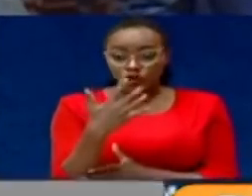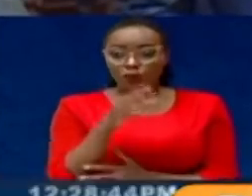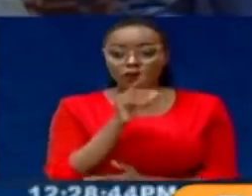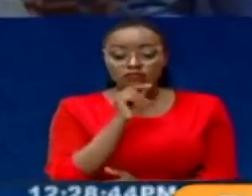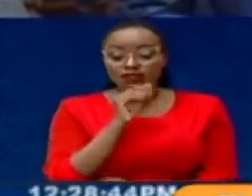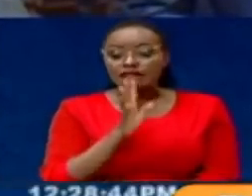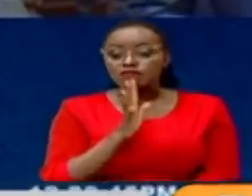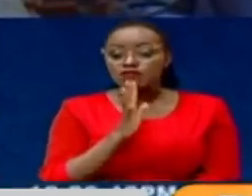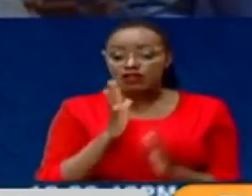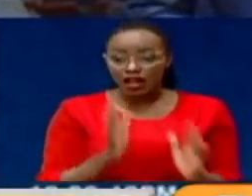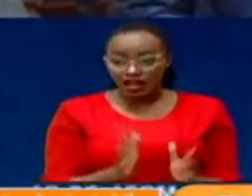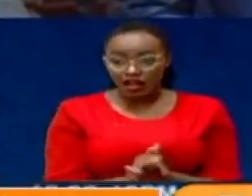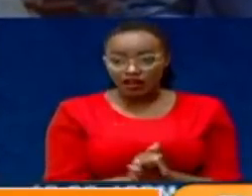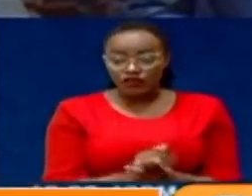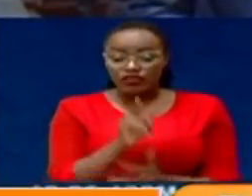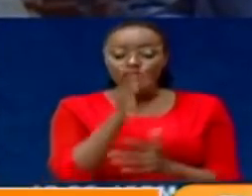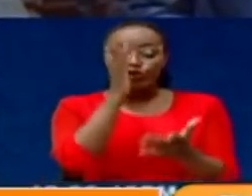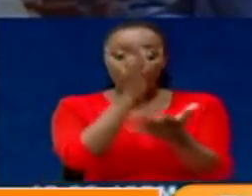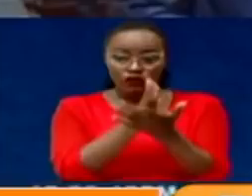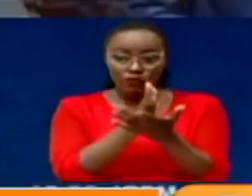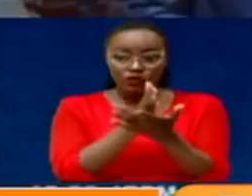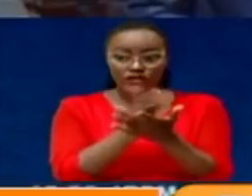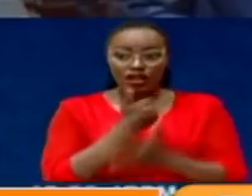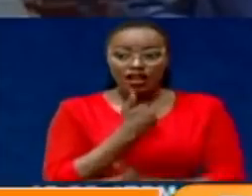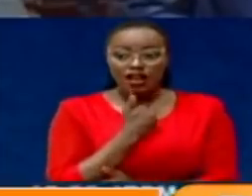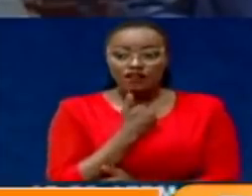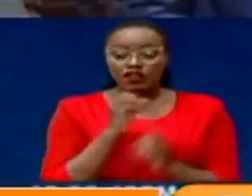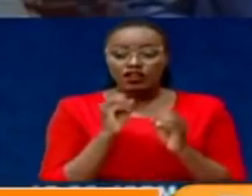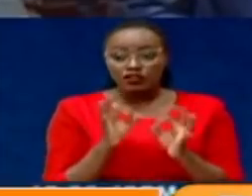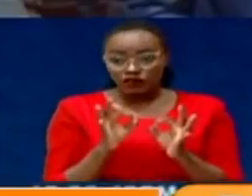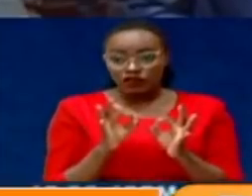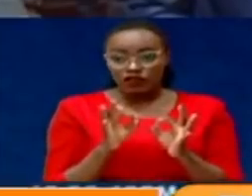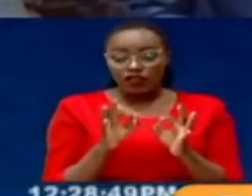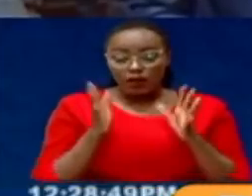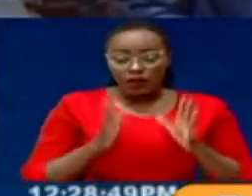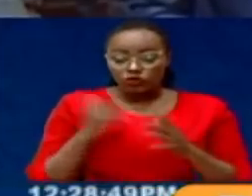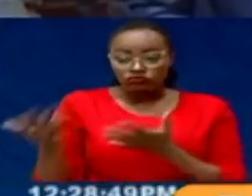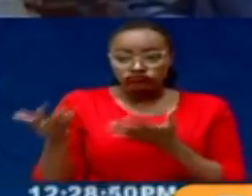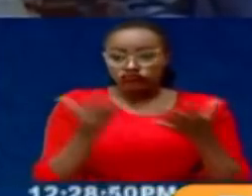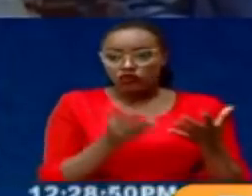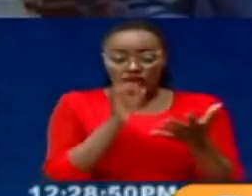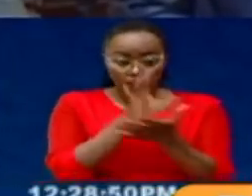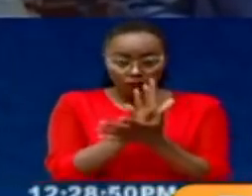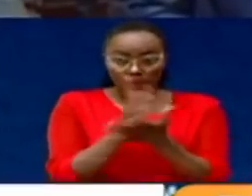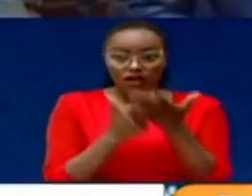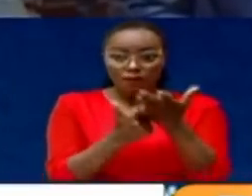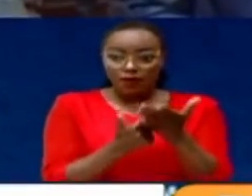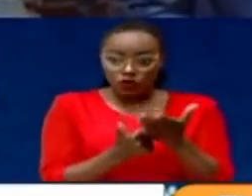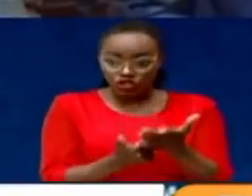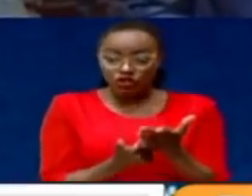Speaker, is a clear confirmation that the mover of my impeachment motion